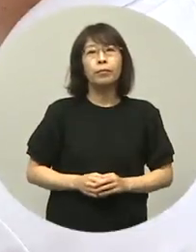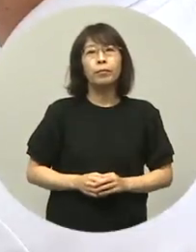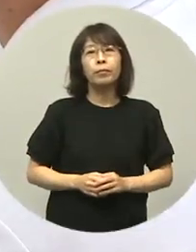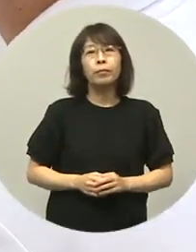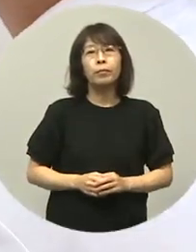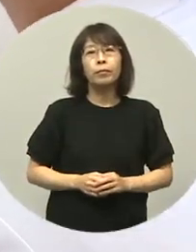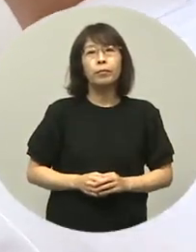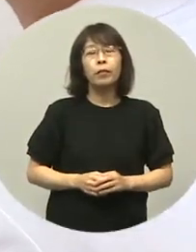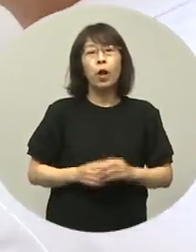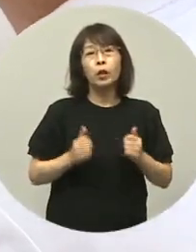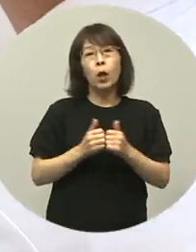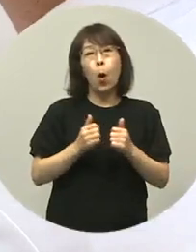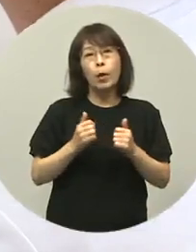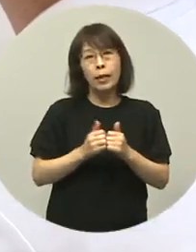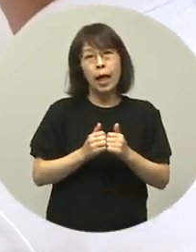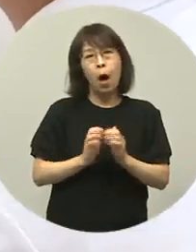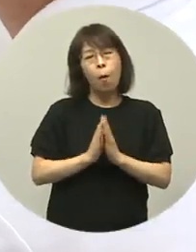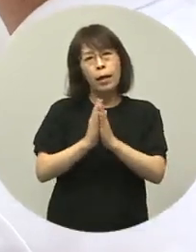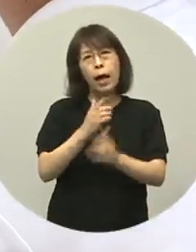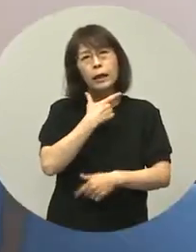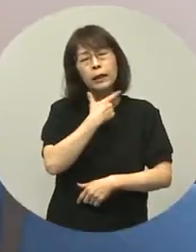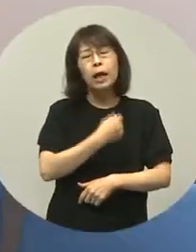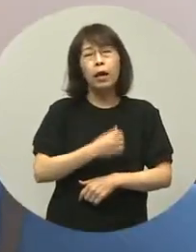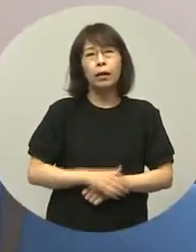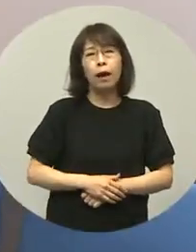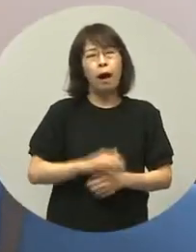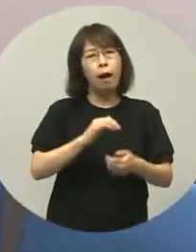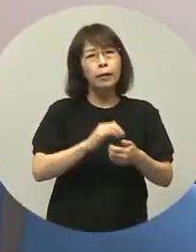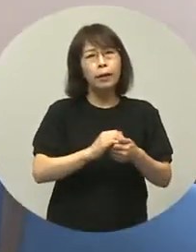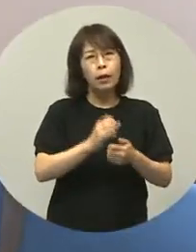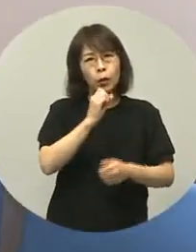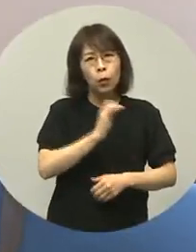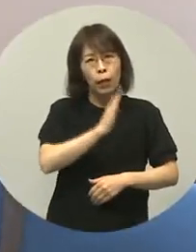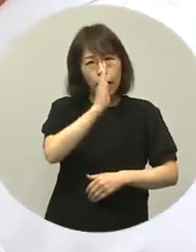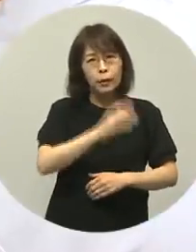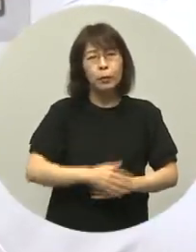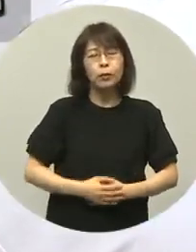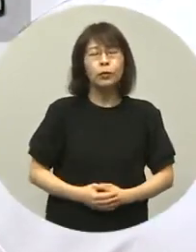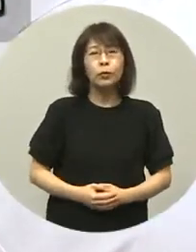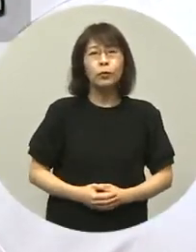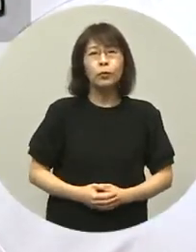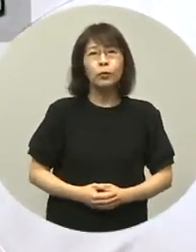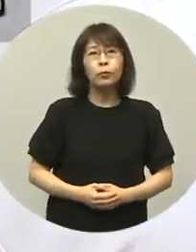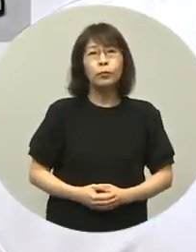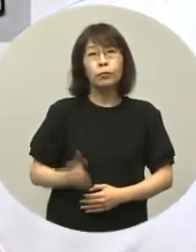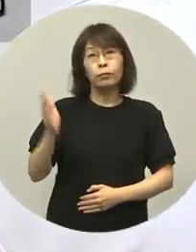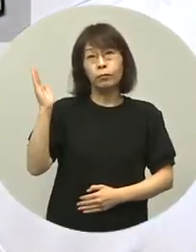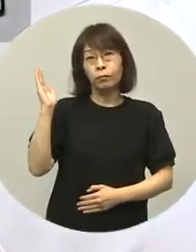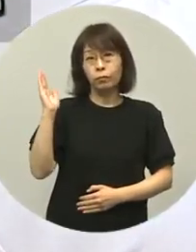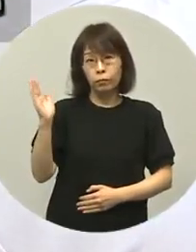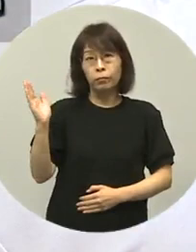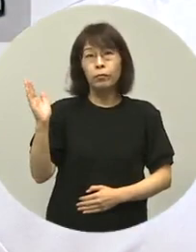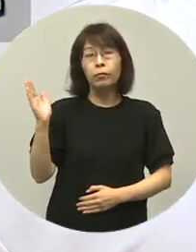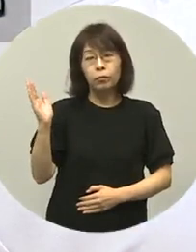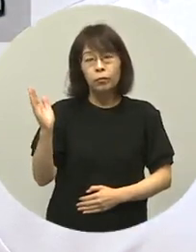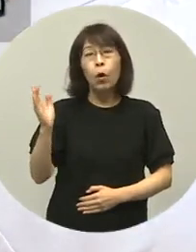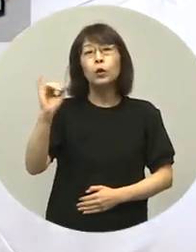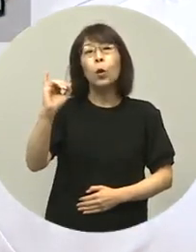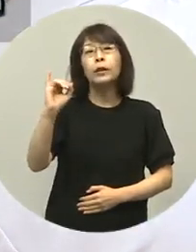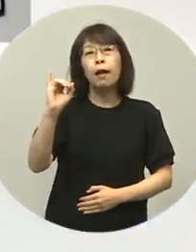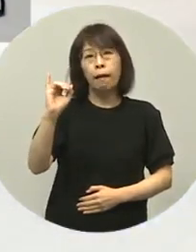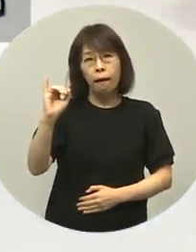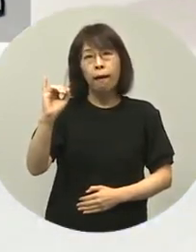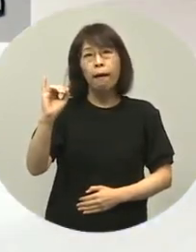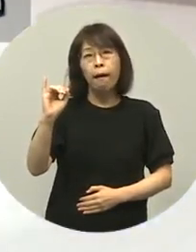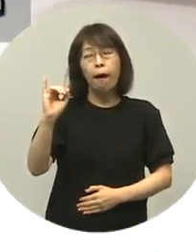っとご相談いただきたくと思います。 ぜひよろしくお願いします。はい、 どうやら民生委員の方が担当している女性